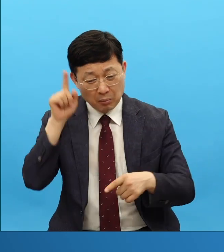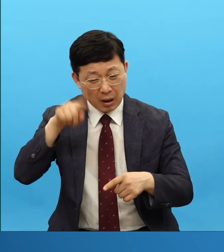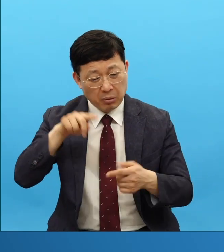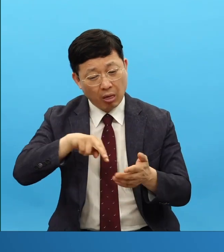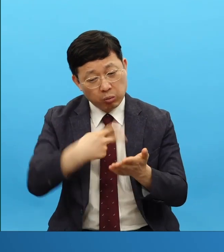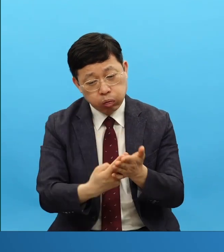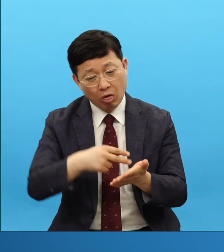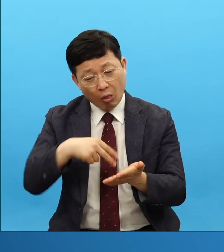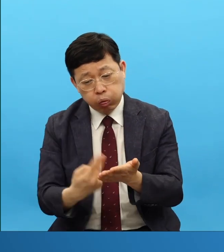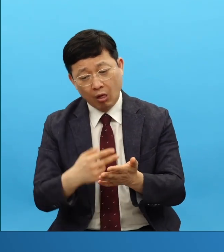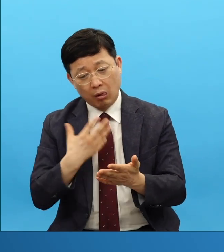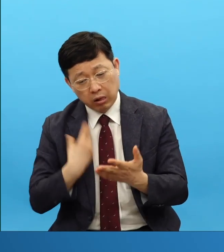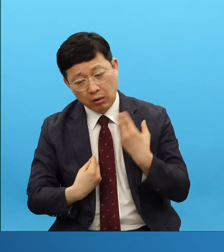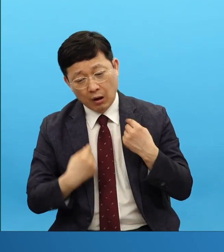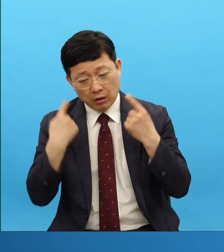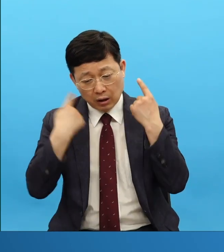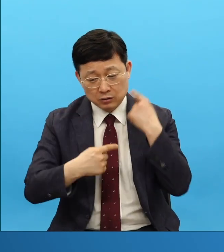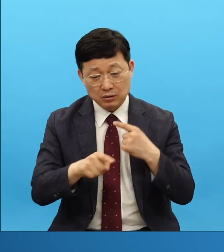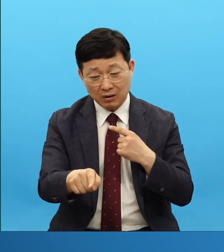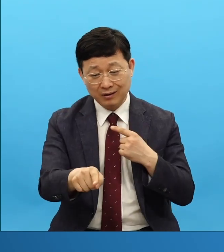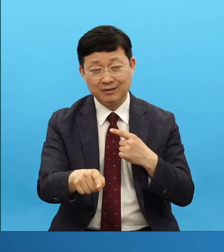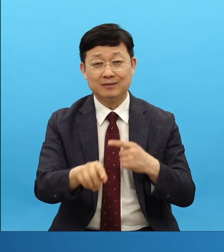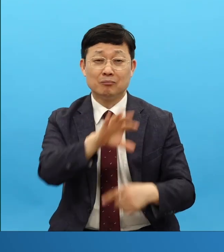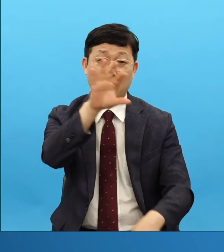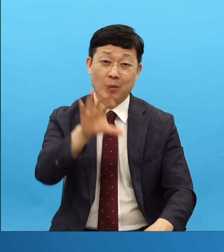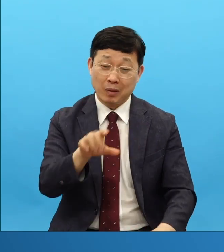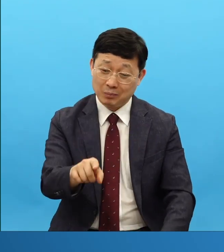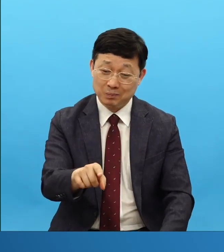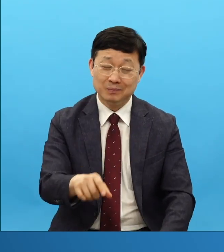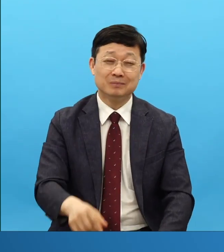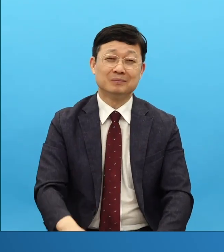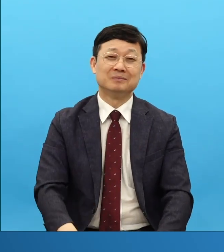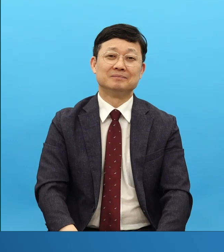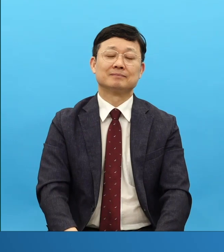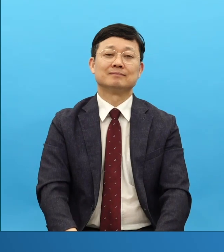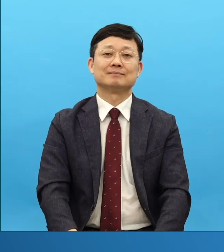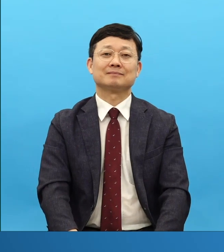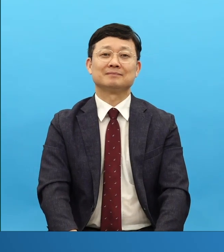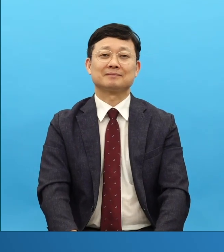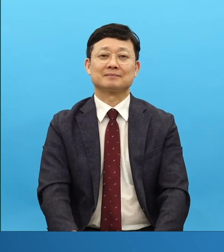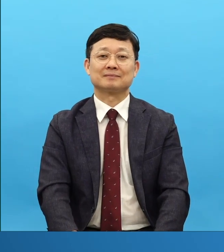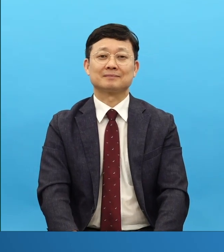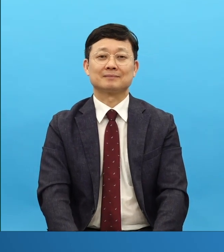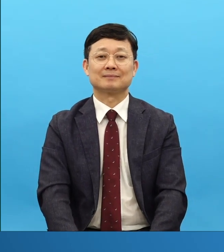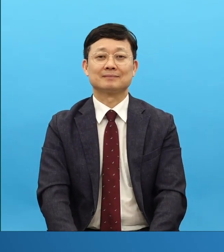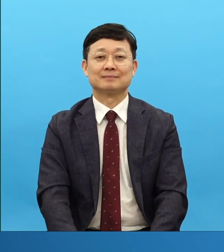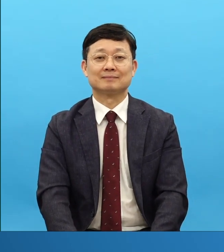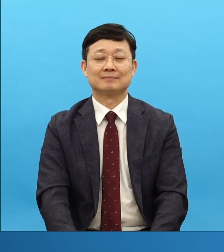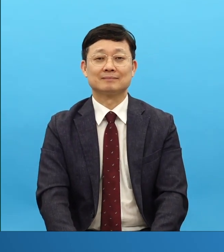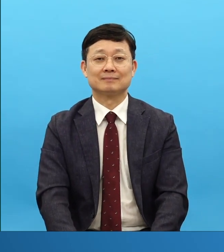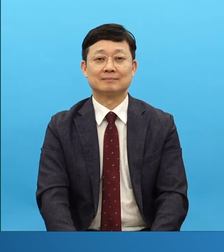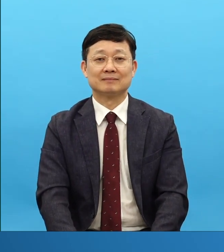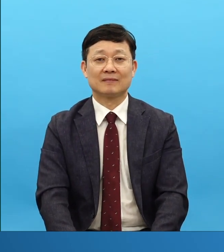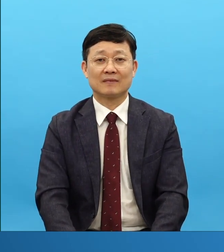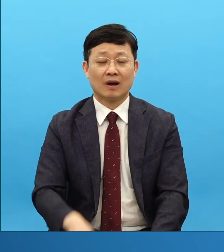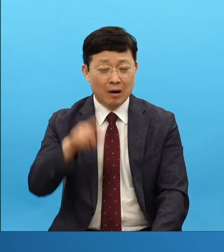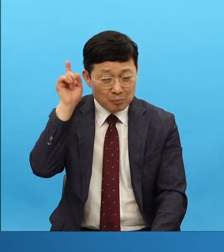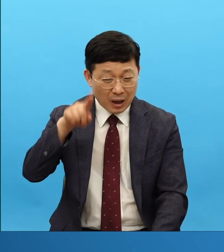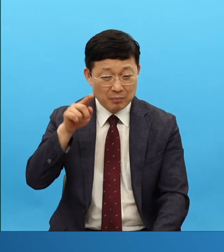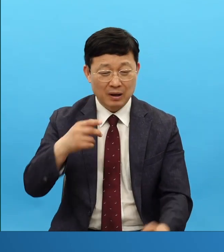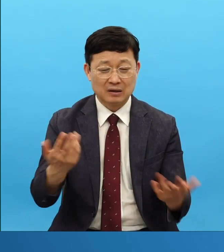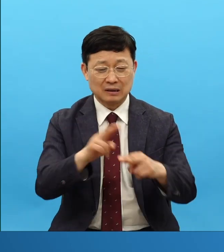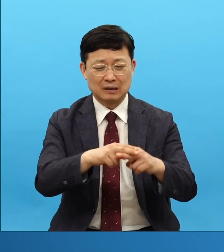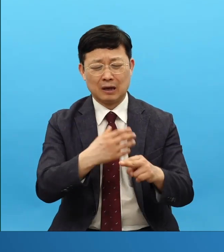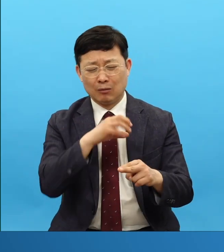was a conflict in the church, a remnant left. I told them, are you going to just leave every time? There's going to be difficult conflicts in your 매일 life. 사포 낼래? Are you going